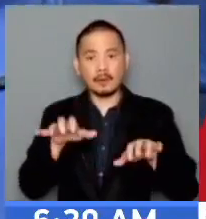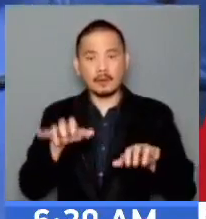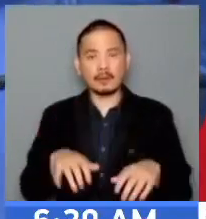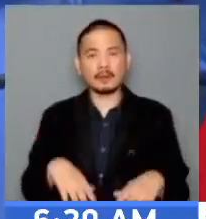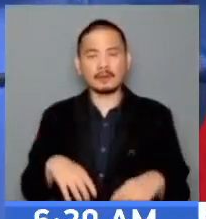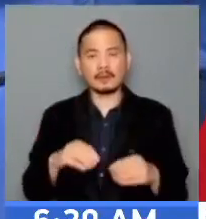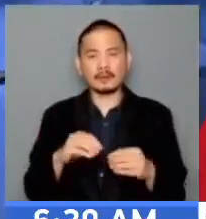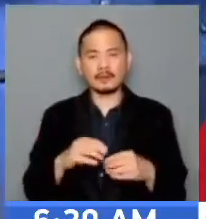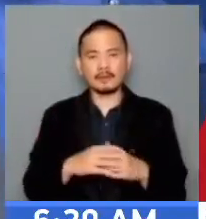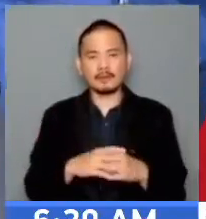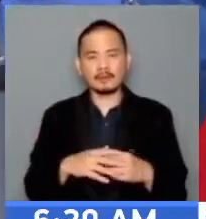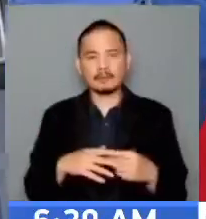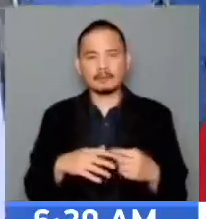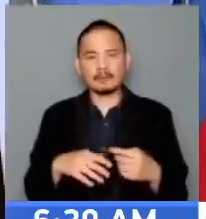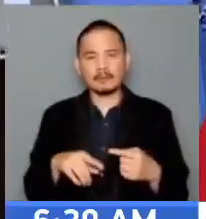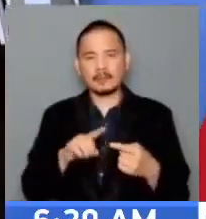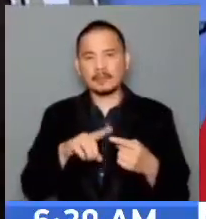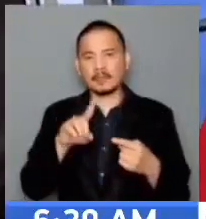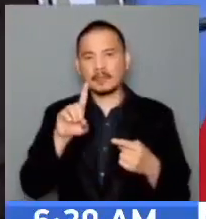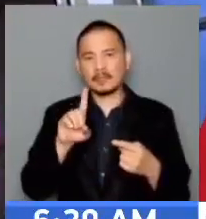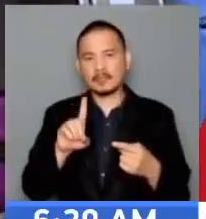Flight